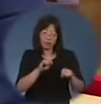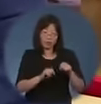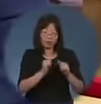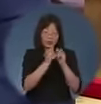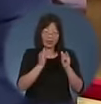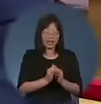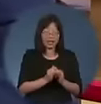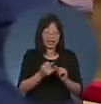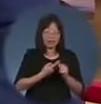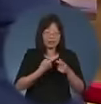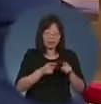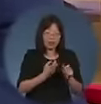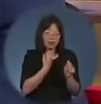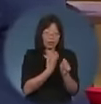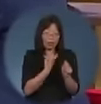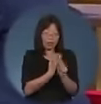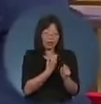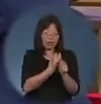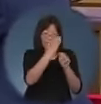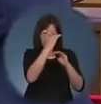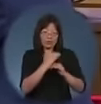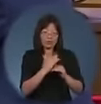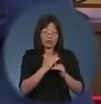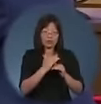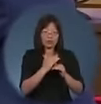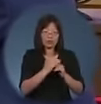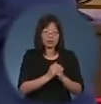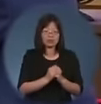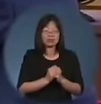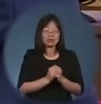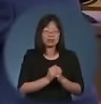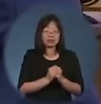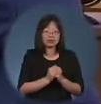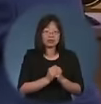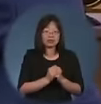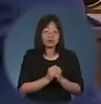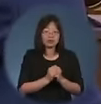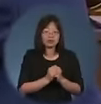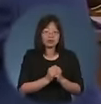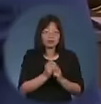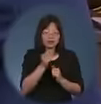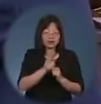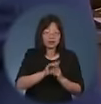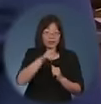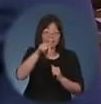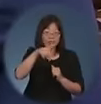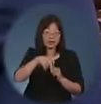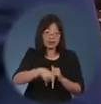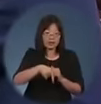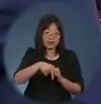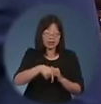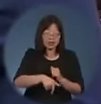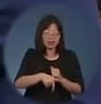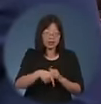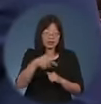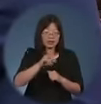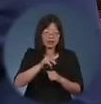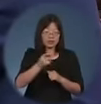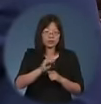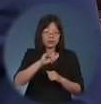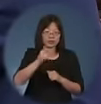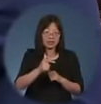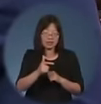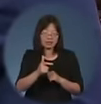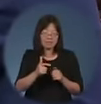사회 비판 고발 그 그것을 이제 그 협객 장총찬이 가서 쫙 해결하는 뭐 이제 이런 스토리로 쭉